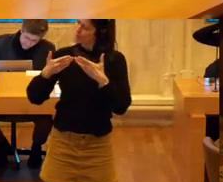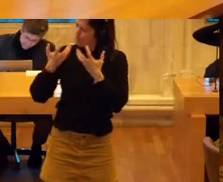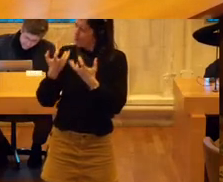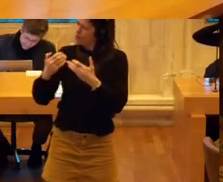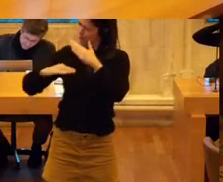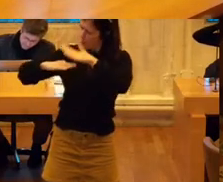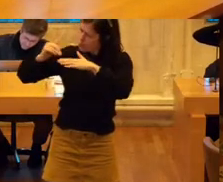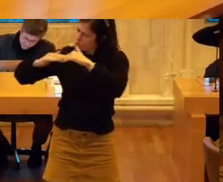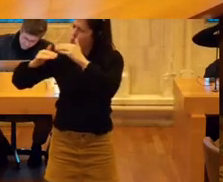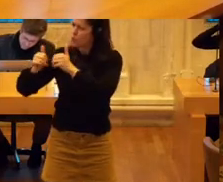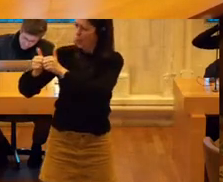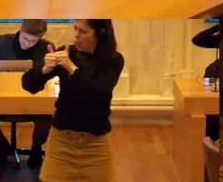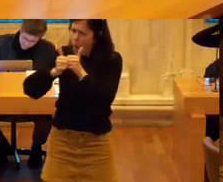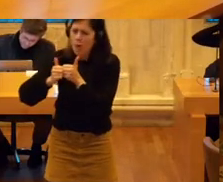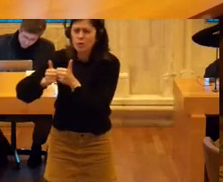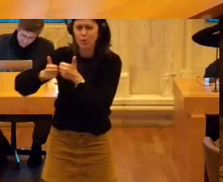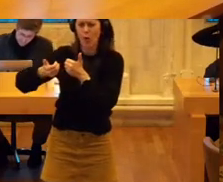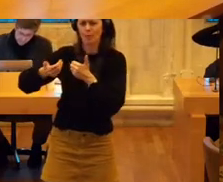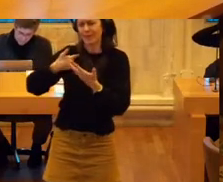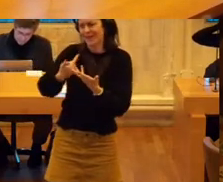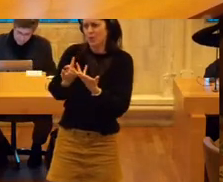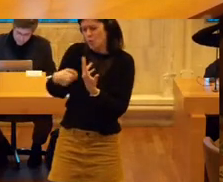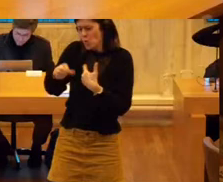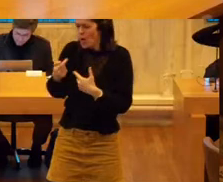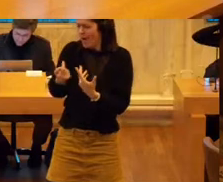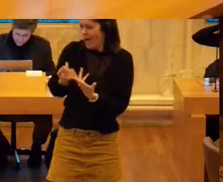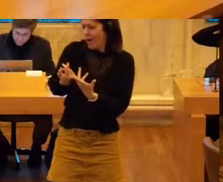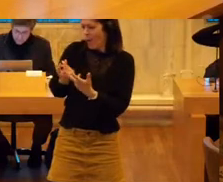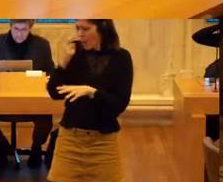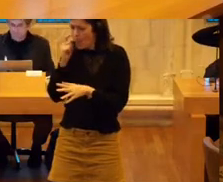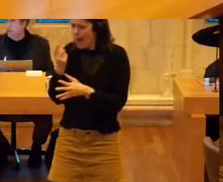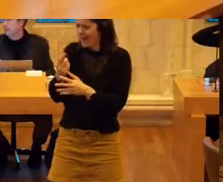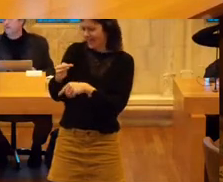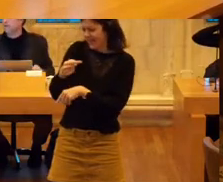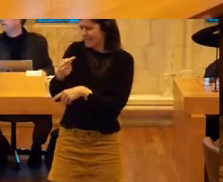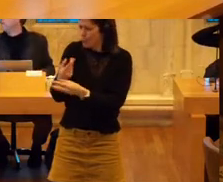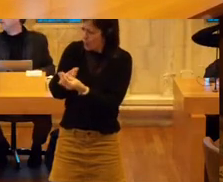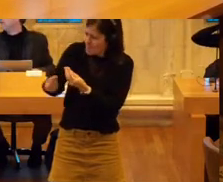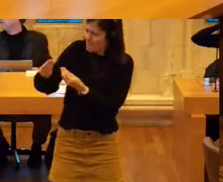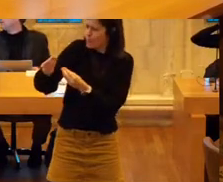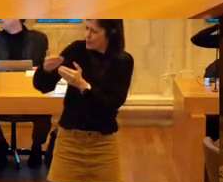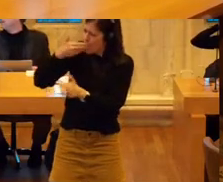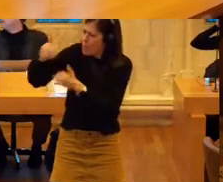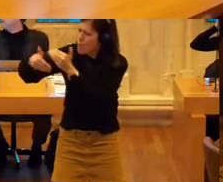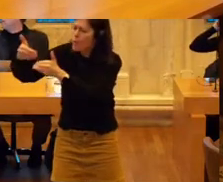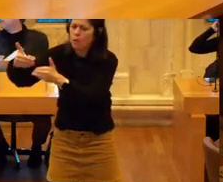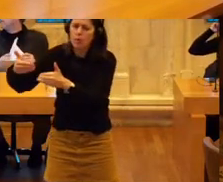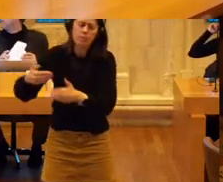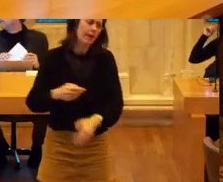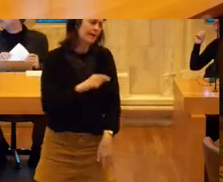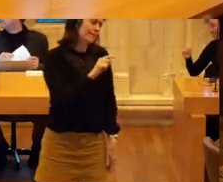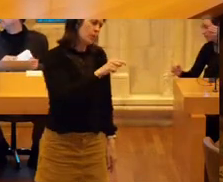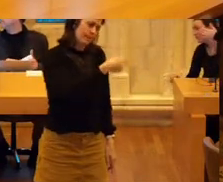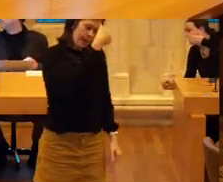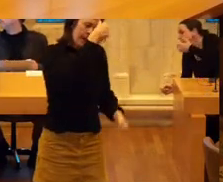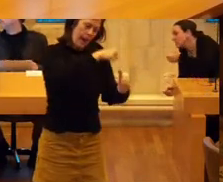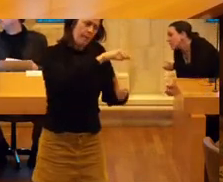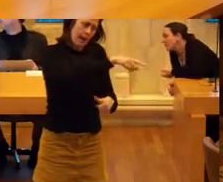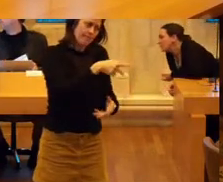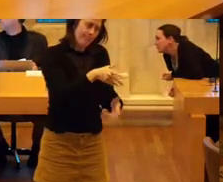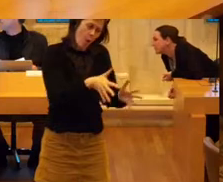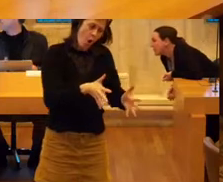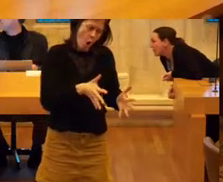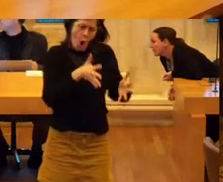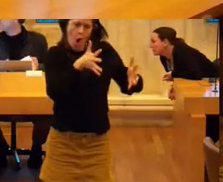où les démocrates doivent combattre, eh bien, je pense que ce serait une initiative de bon aloi de revenir